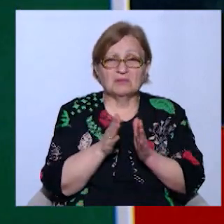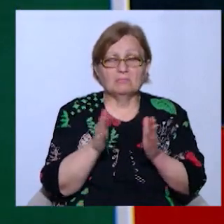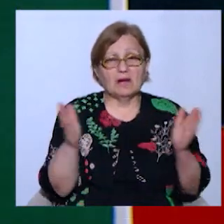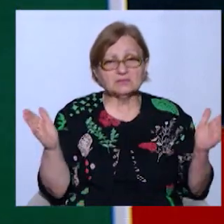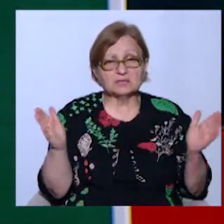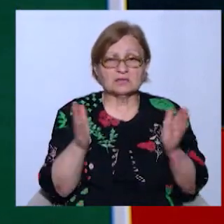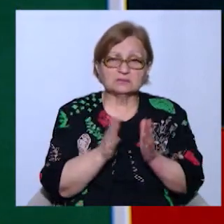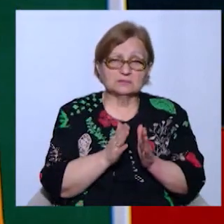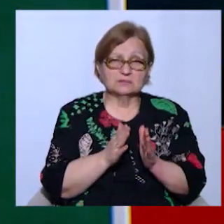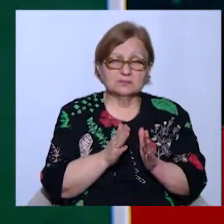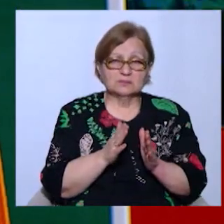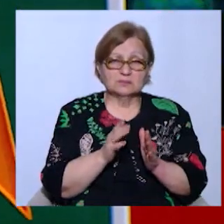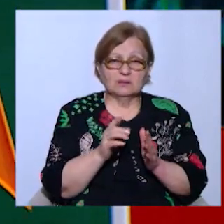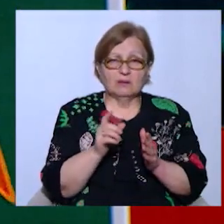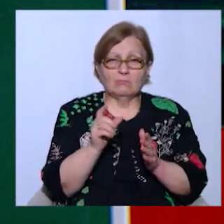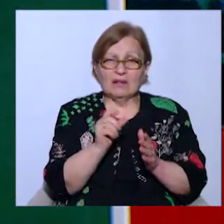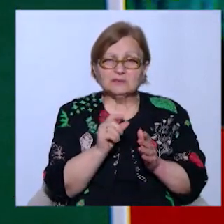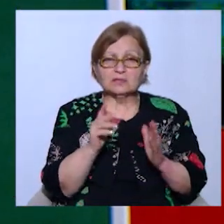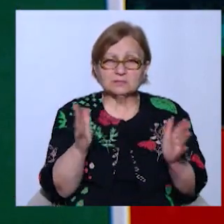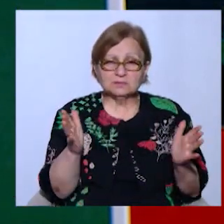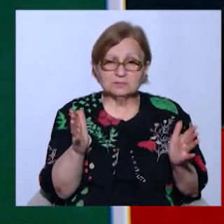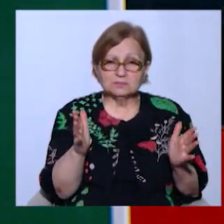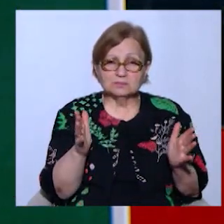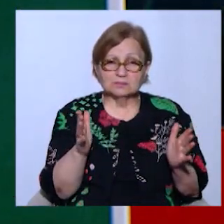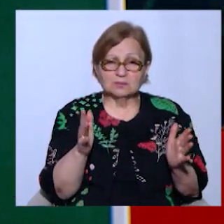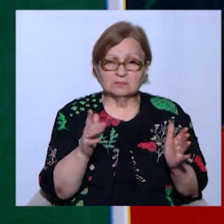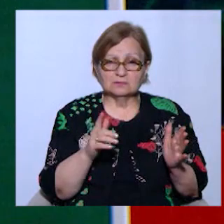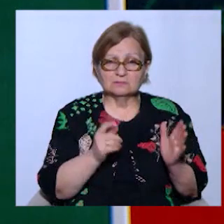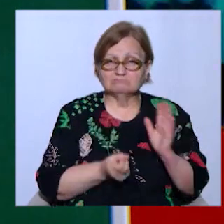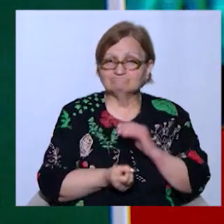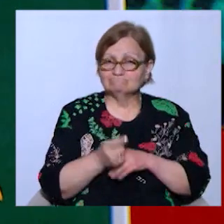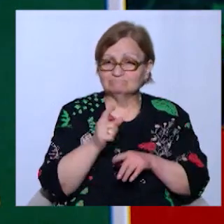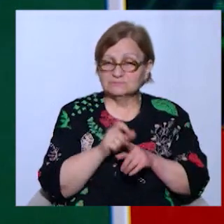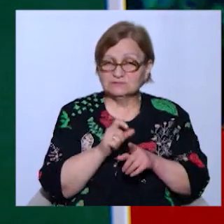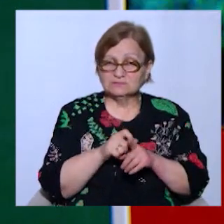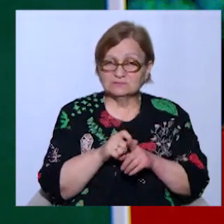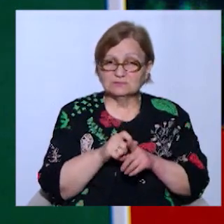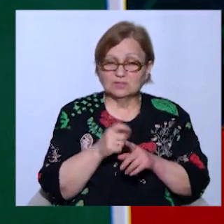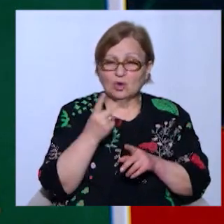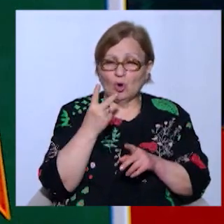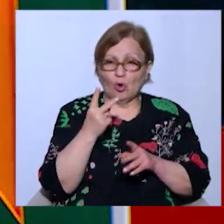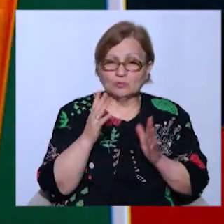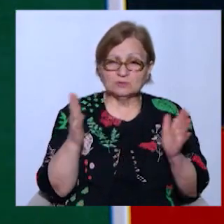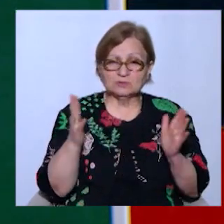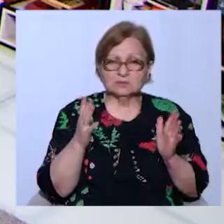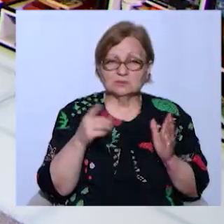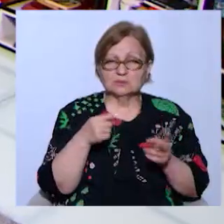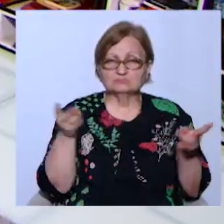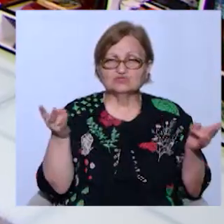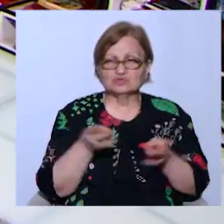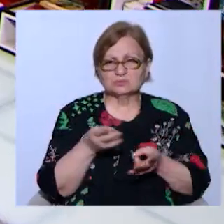დიდი, როგორც კი პატარა დიდი ცდება სიტყვა ორ სიდიდე შორის, აუცილებლად მჭირდება